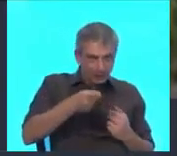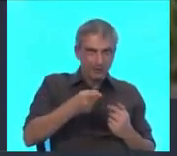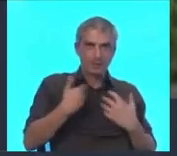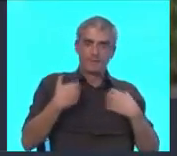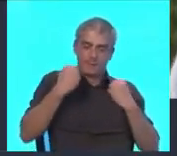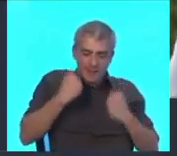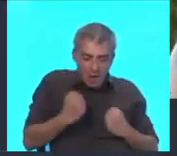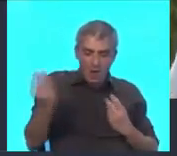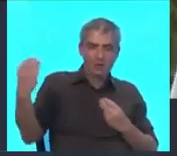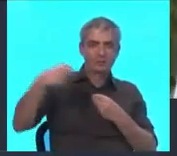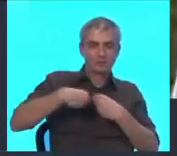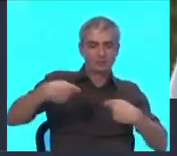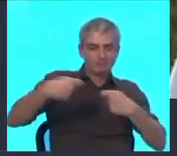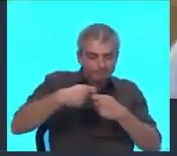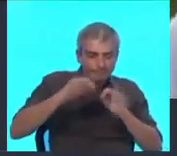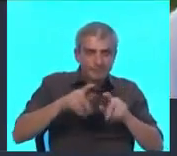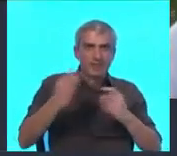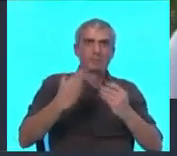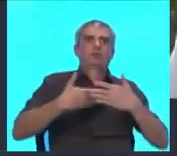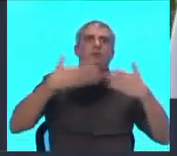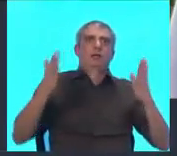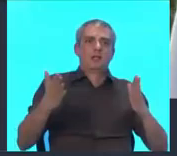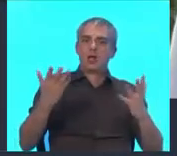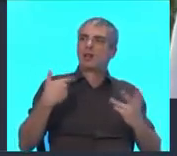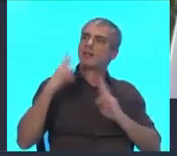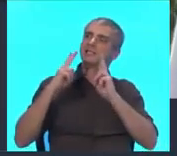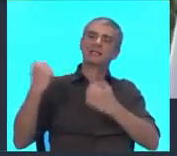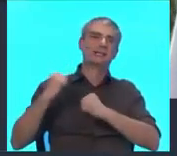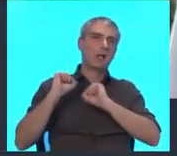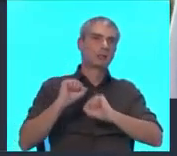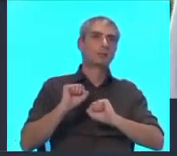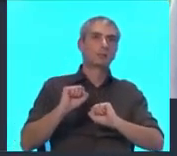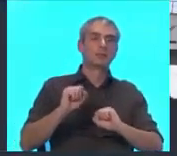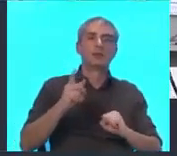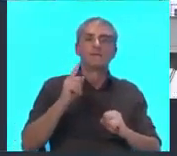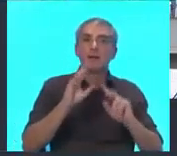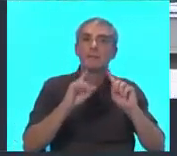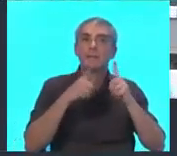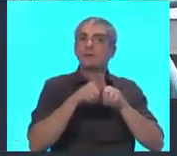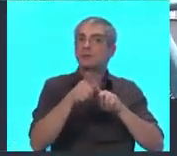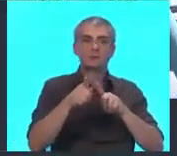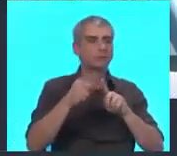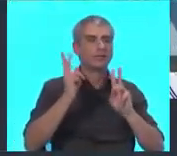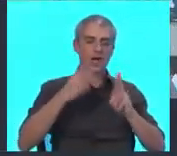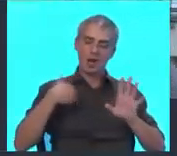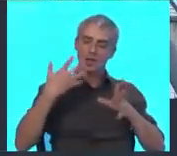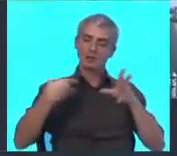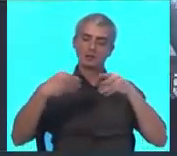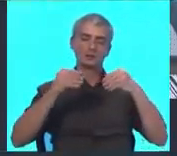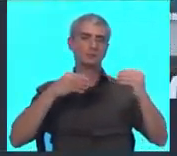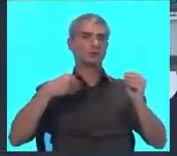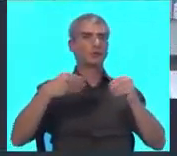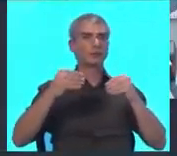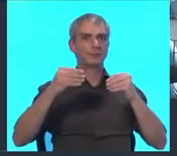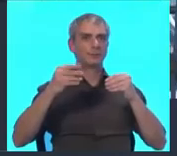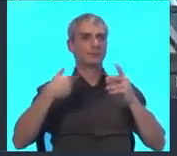את ההתקנה, את המכשיר הגדול, את הביטחון ביצרן, ובעצם במקרים האלה, היכולת שלנו להיות גמישים ולפזול